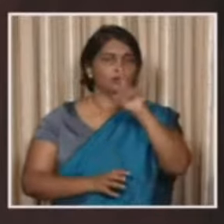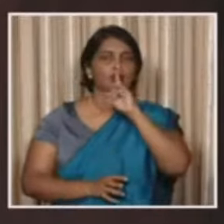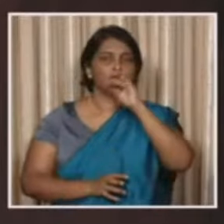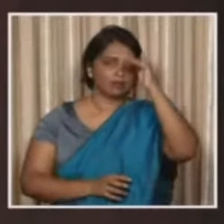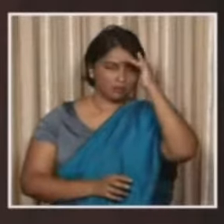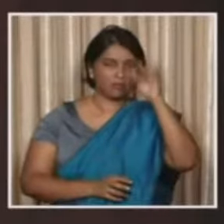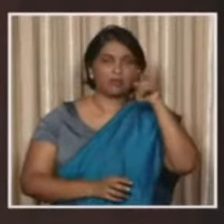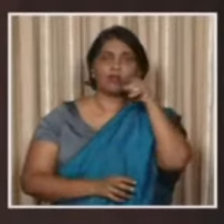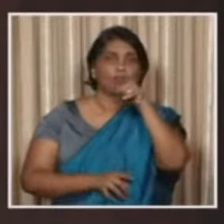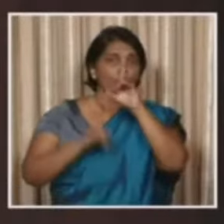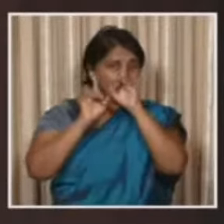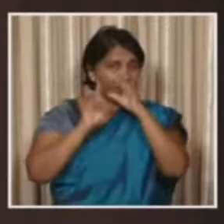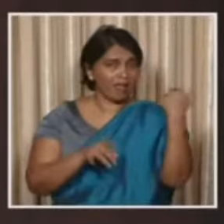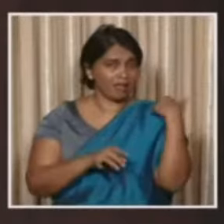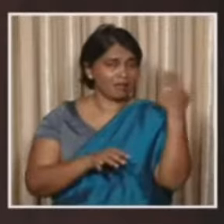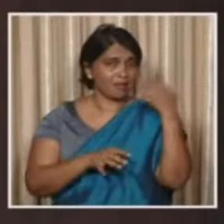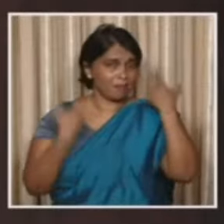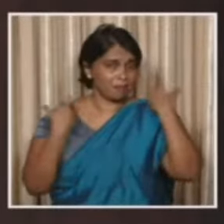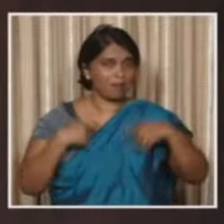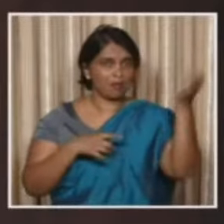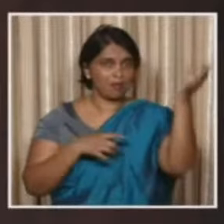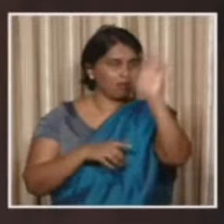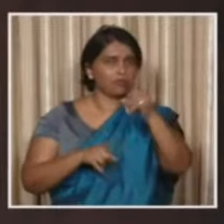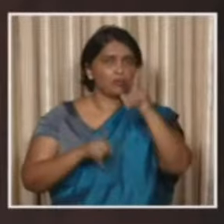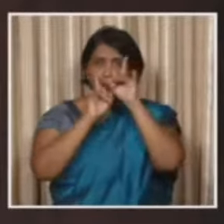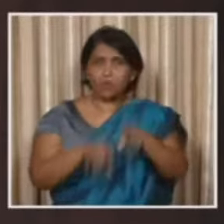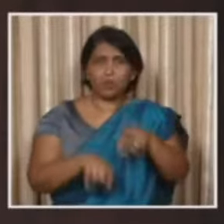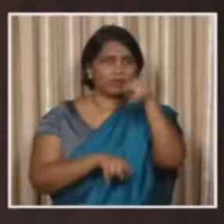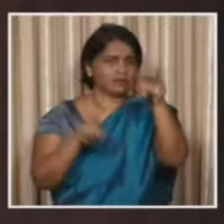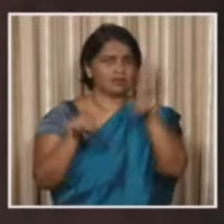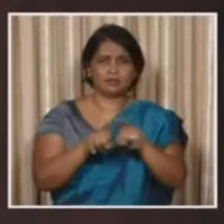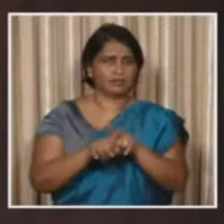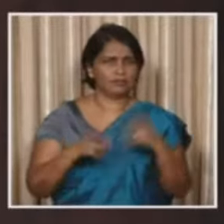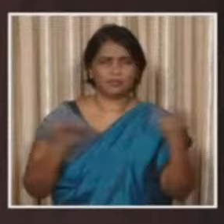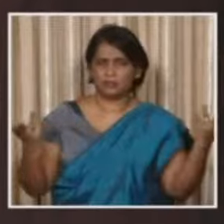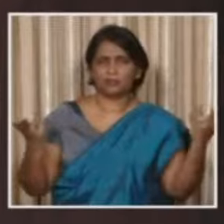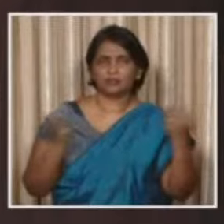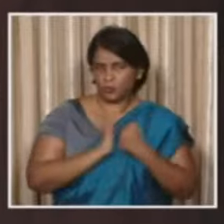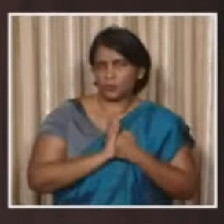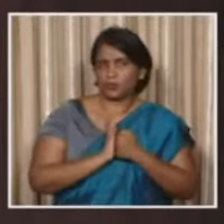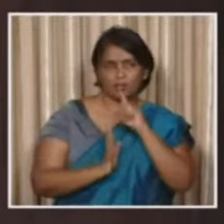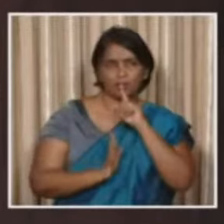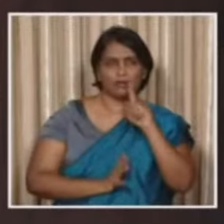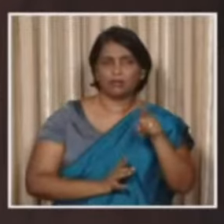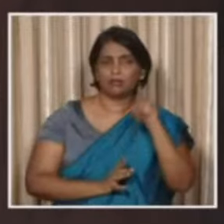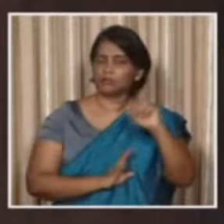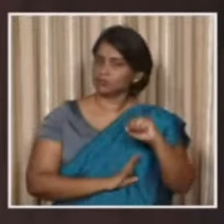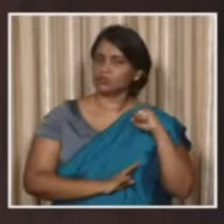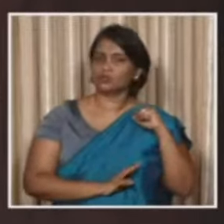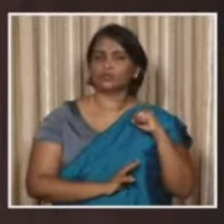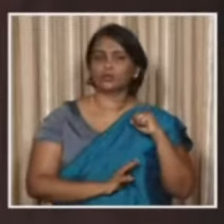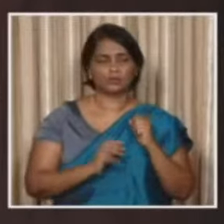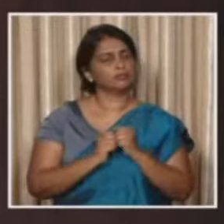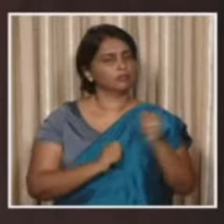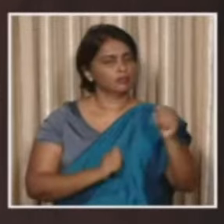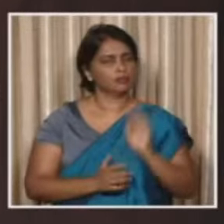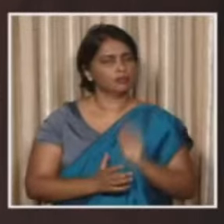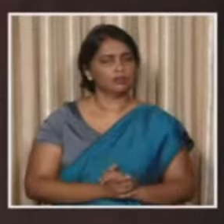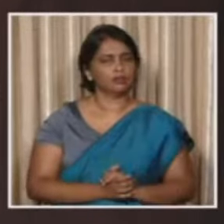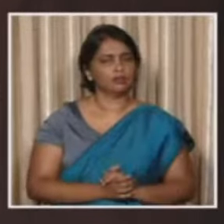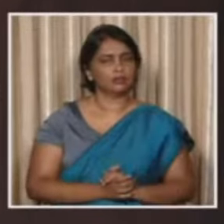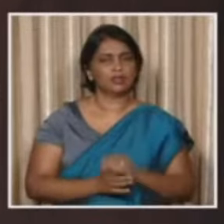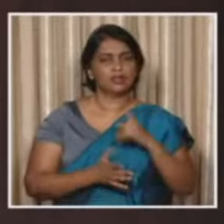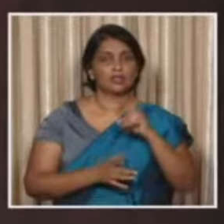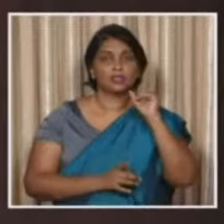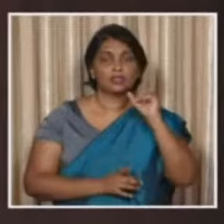හැබැයි එතුමාවත් මේ විදිහට මම ගෞරවත්වයක් ඇතුව කියන්නේ එතුමාවත් මේ විදිහට කටයුතු කරුවේ නැහැ. එතුමා ඊට වැඩිය කොන්දක් ඇතුව කටයුතු කරා.